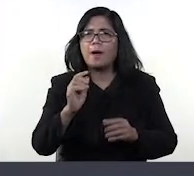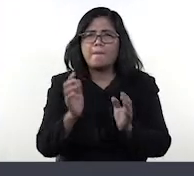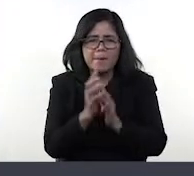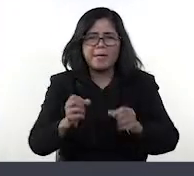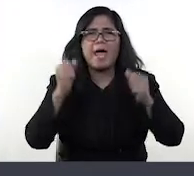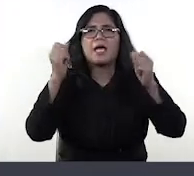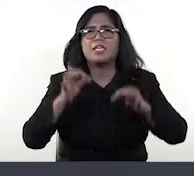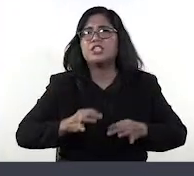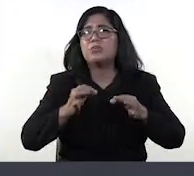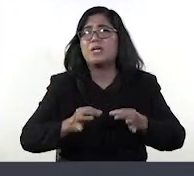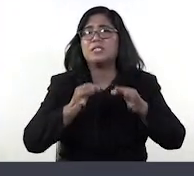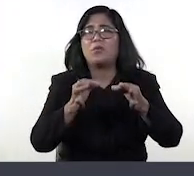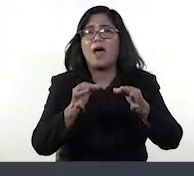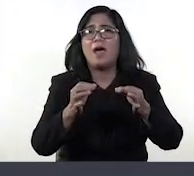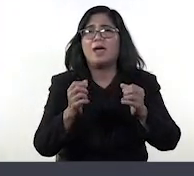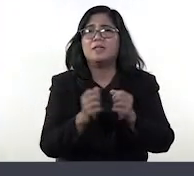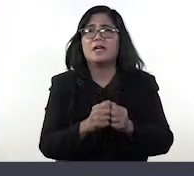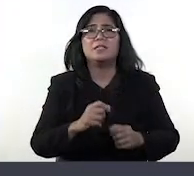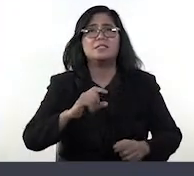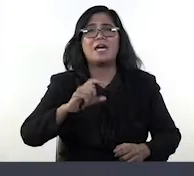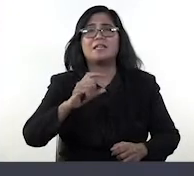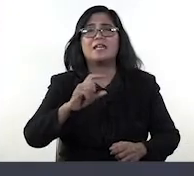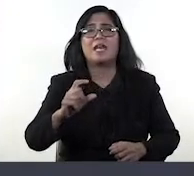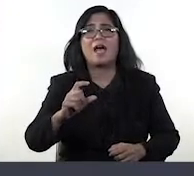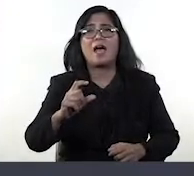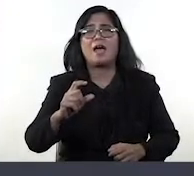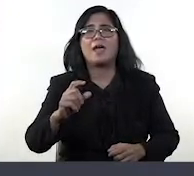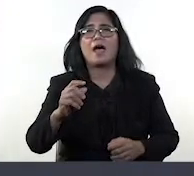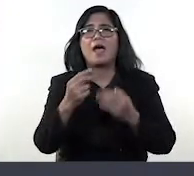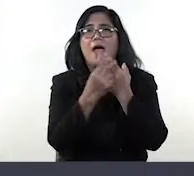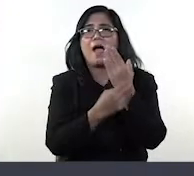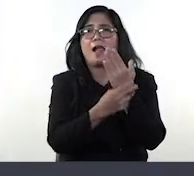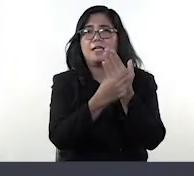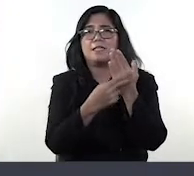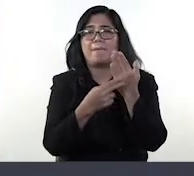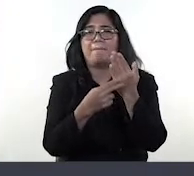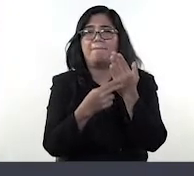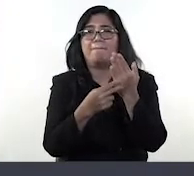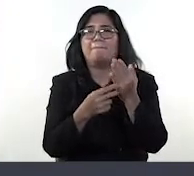memenangkan jiwa-jiwa Hai dengan cara-cara yang alkitabiah